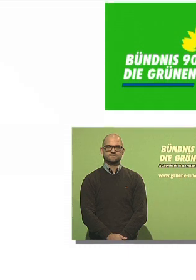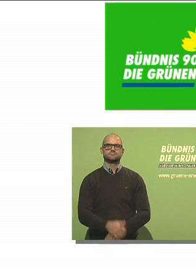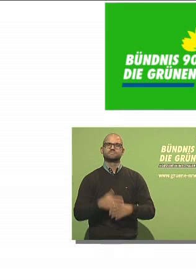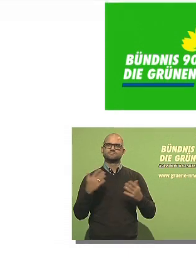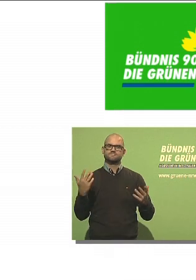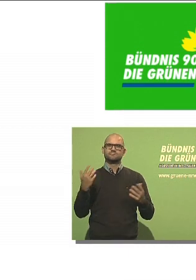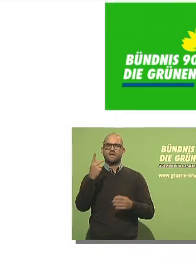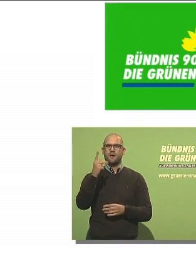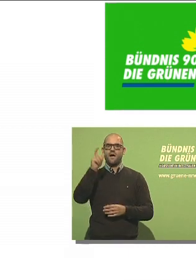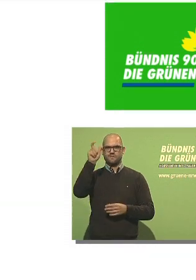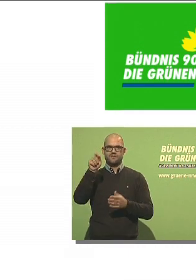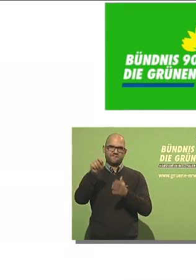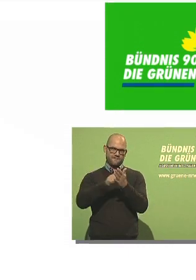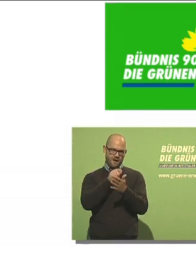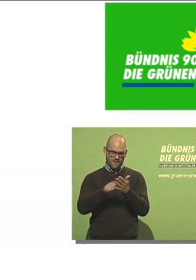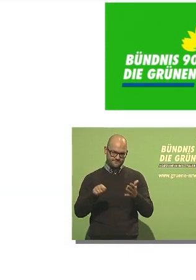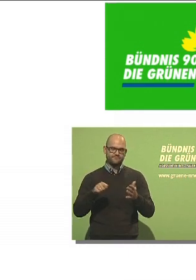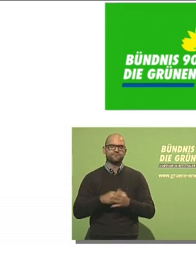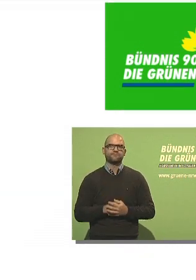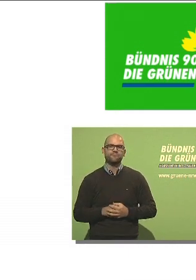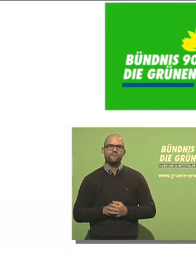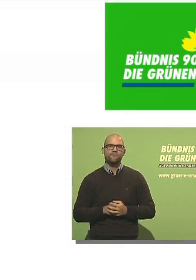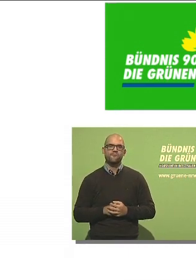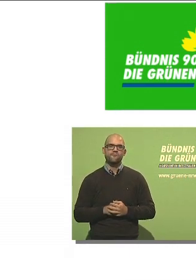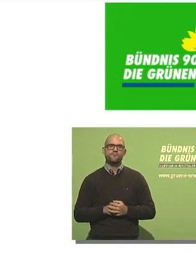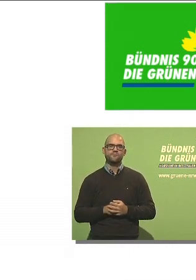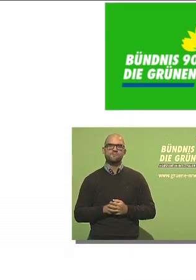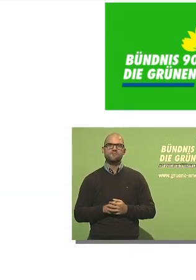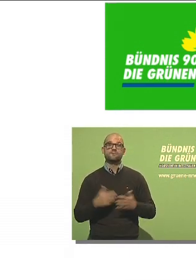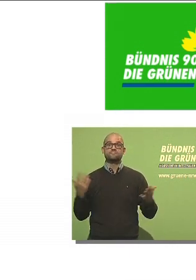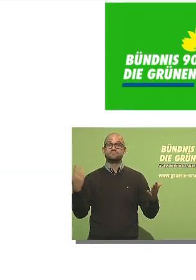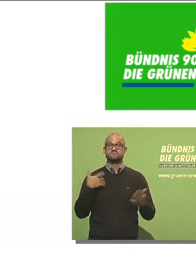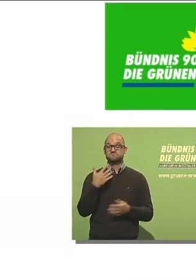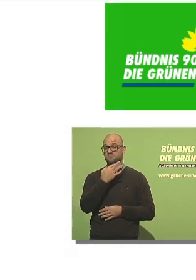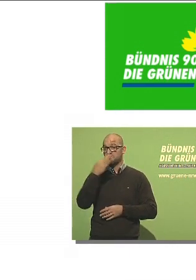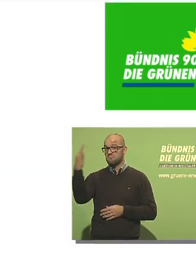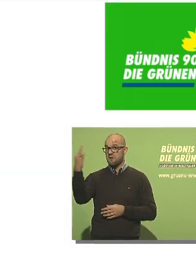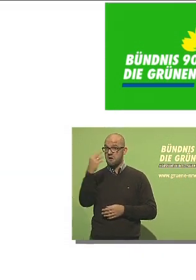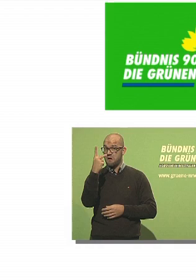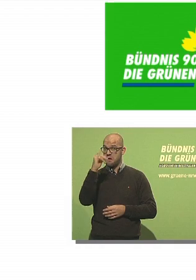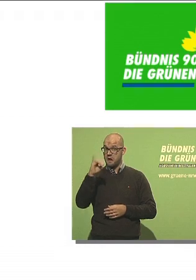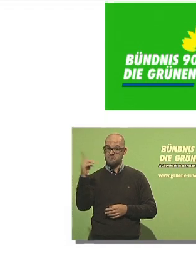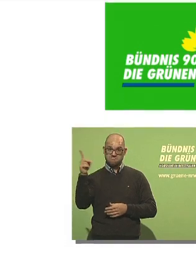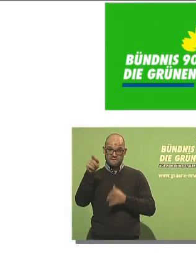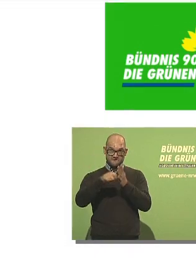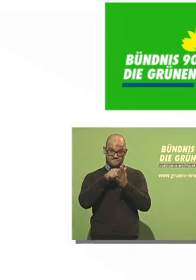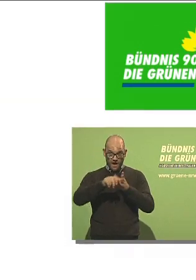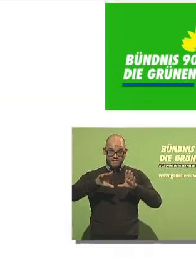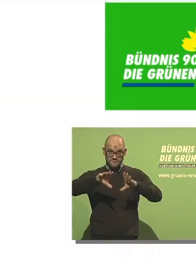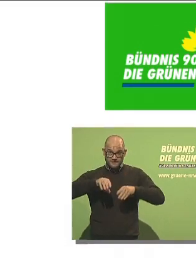Damit ist Kai gewählt. Und ich frage Kai, ob er die Wahl annimmt.